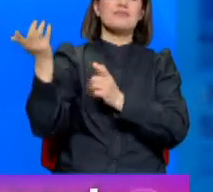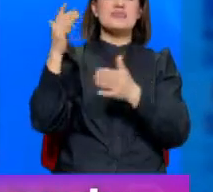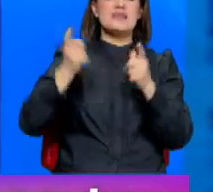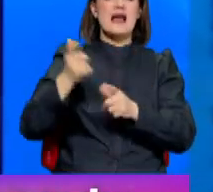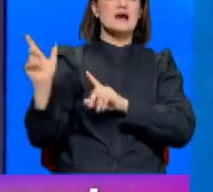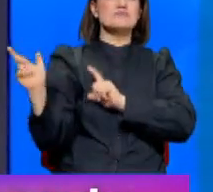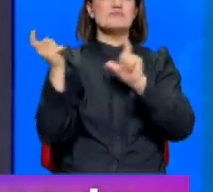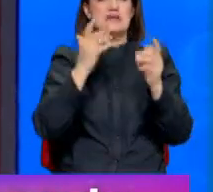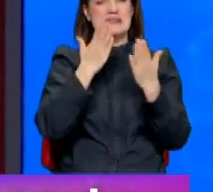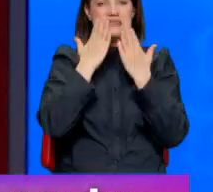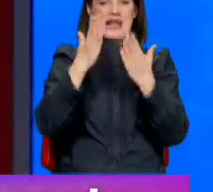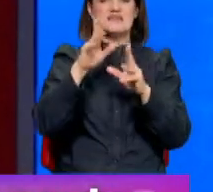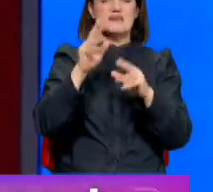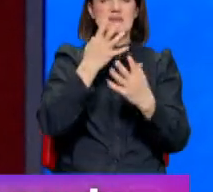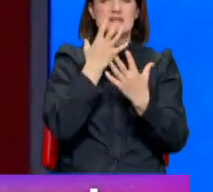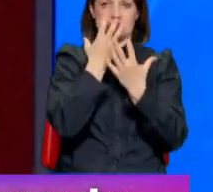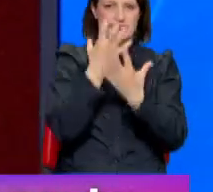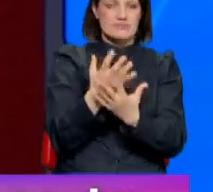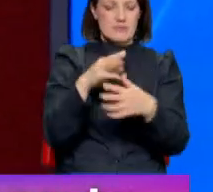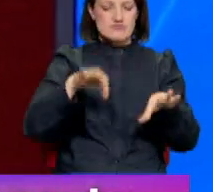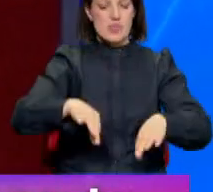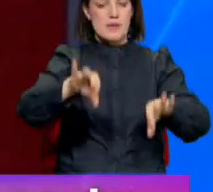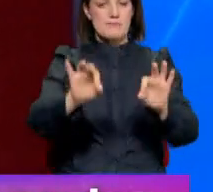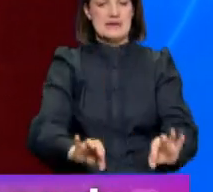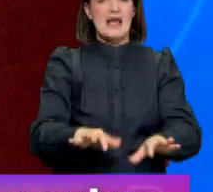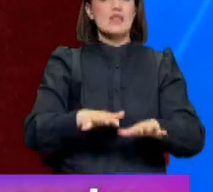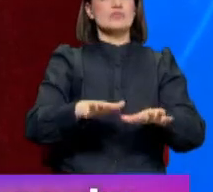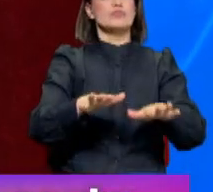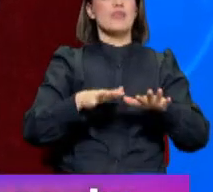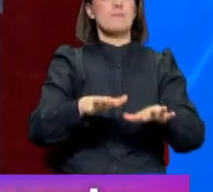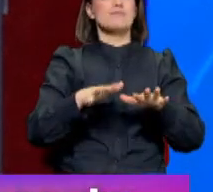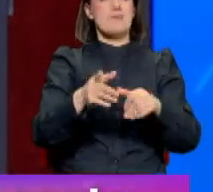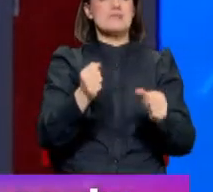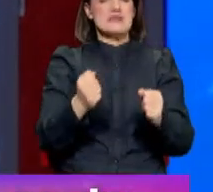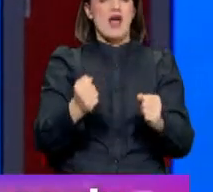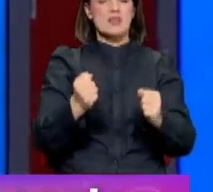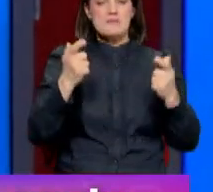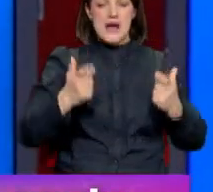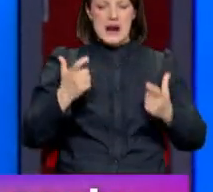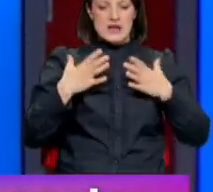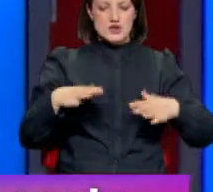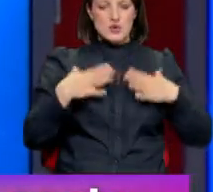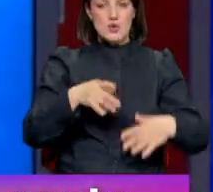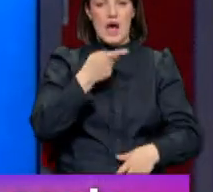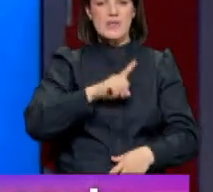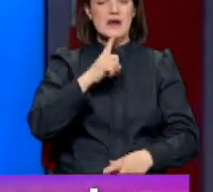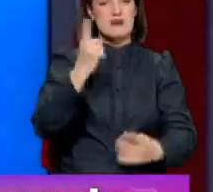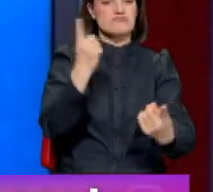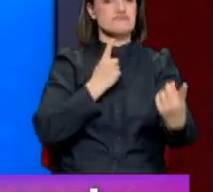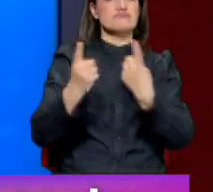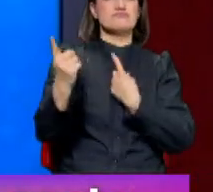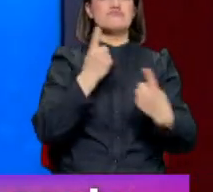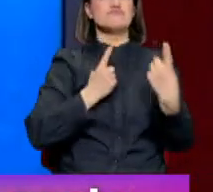başkanlarına ders niteliğinde tavsiye burada başlattık. Deprem dirençli kentler istiyoruz diye adaylar size